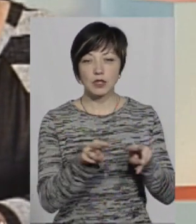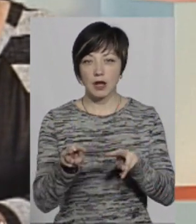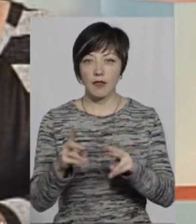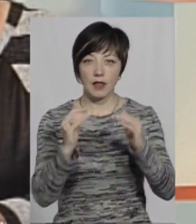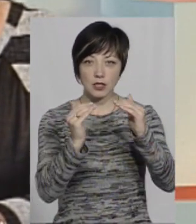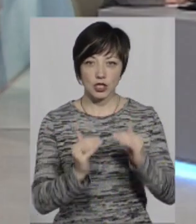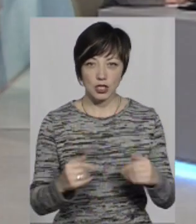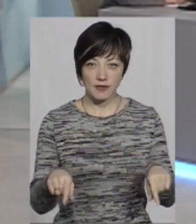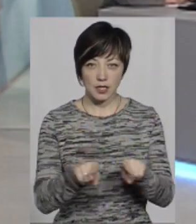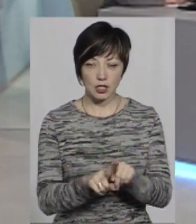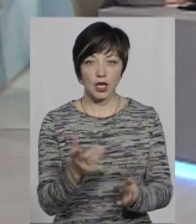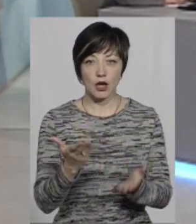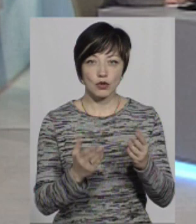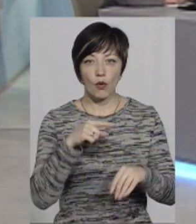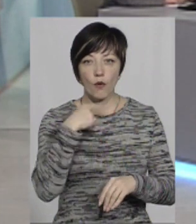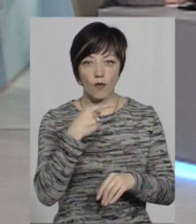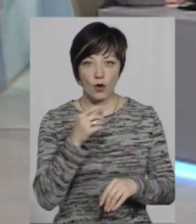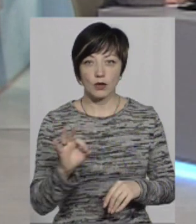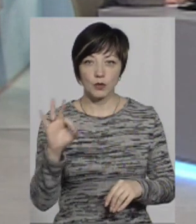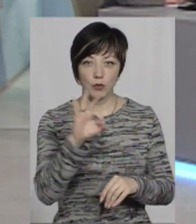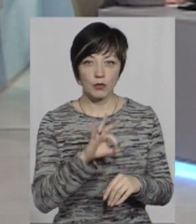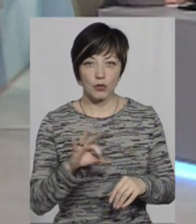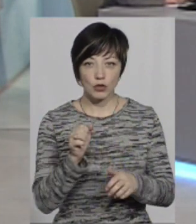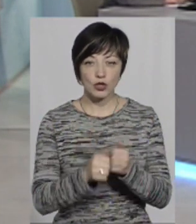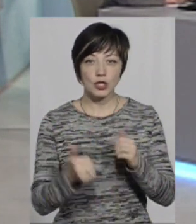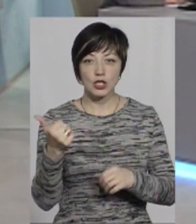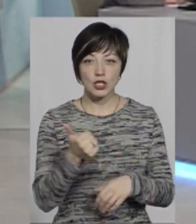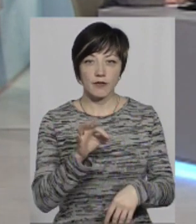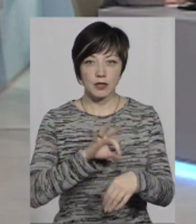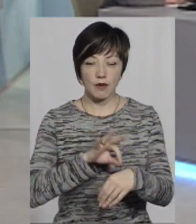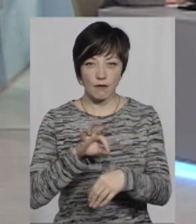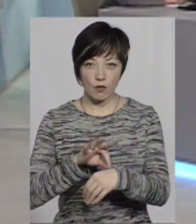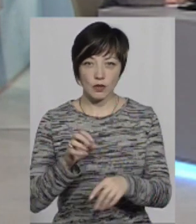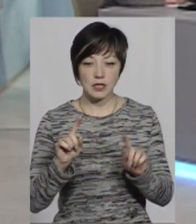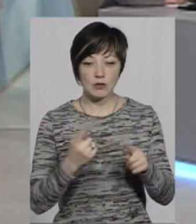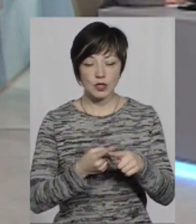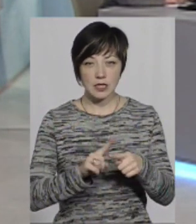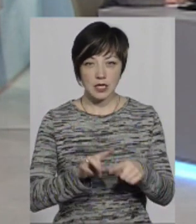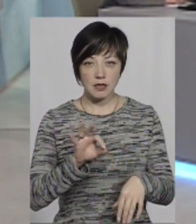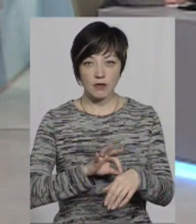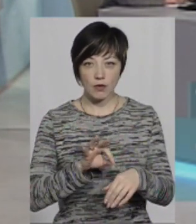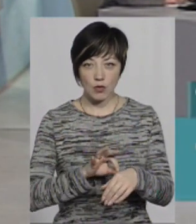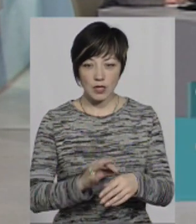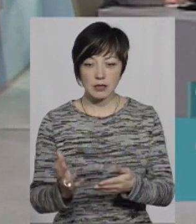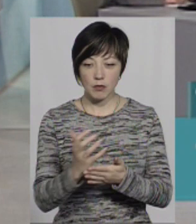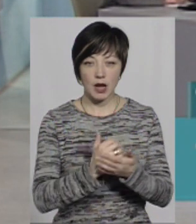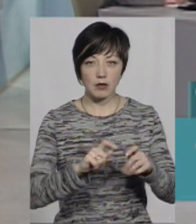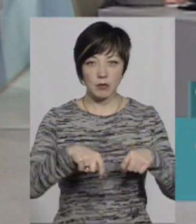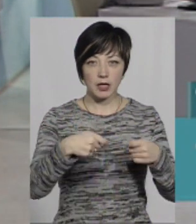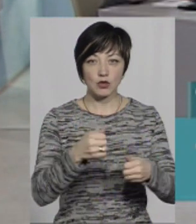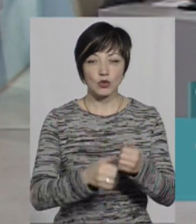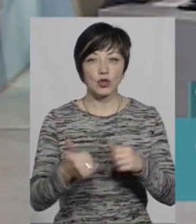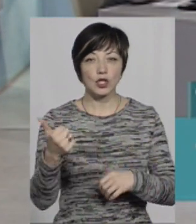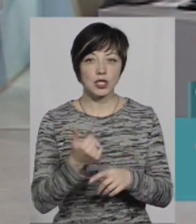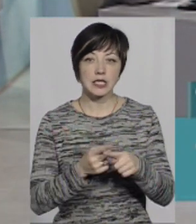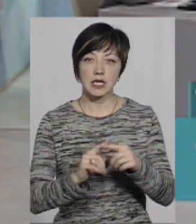на зниження все ж таки, якщо говорити про щотижневу захворюваність. Тому що ця захворюваність збирається і передається